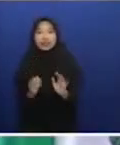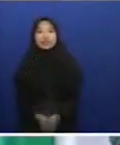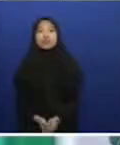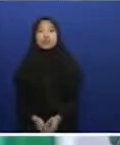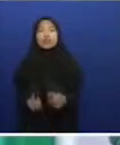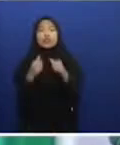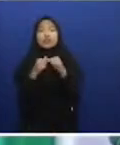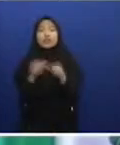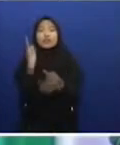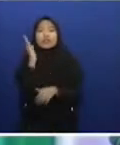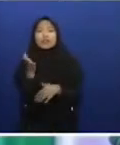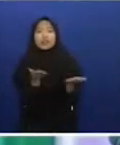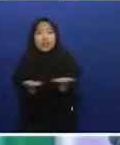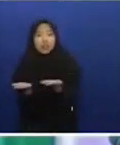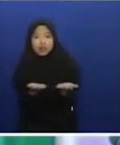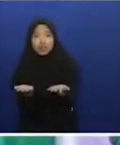Adik-adik semua,